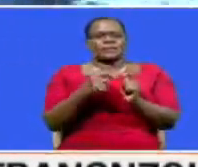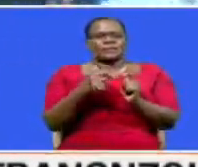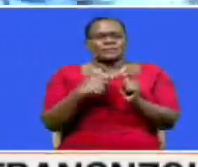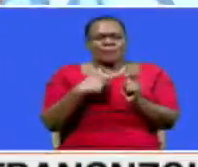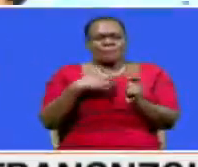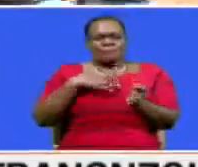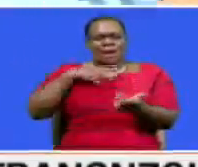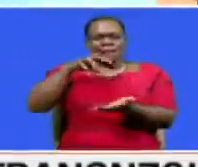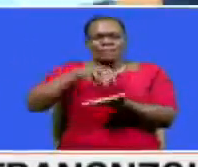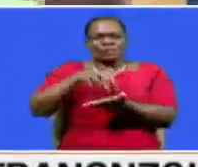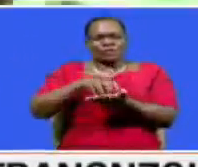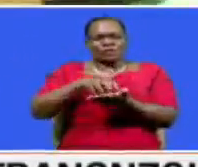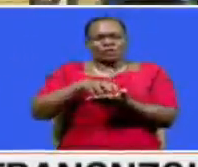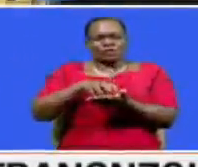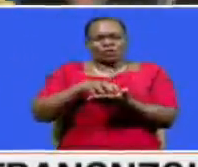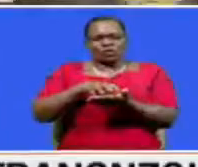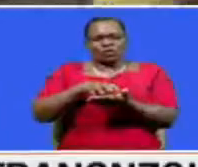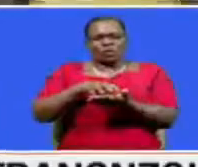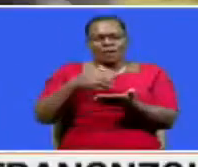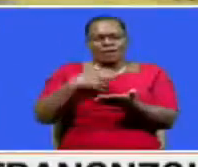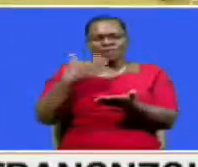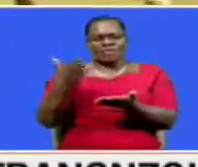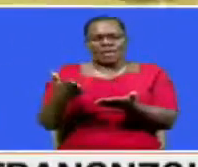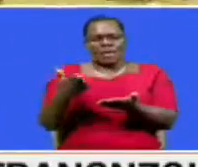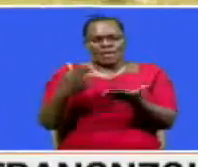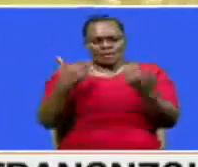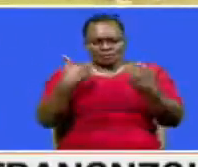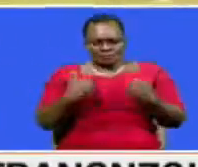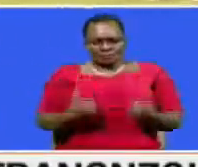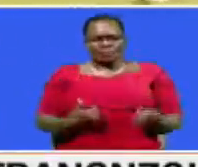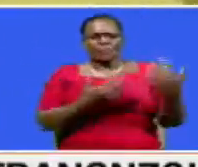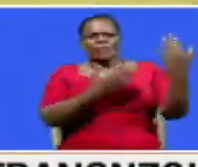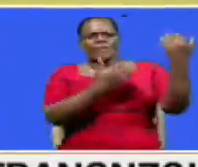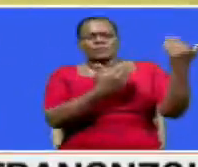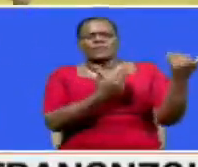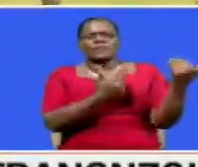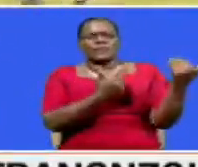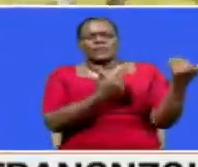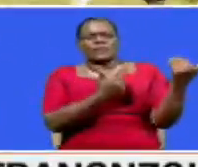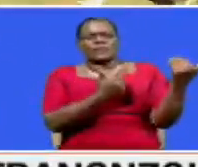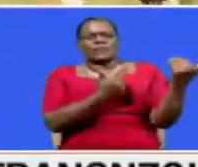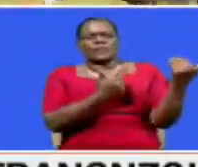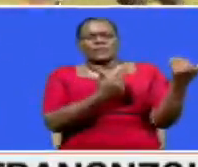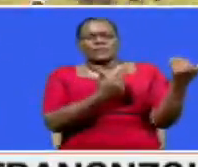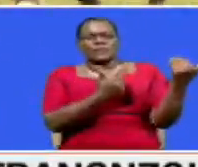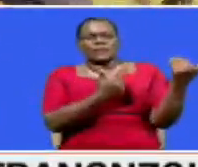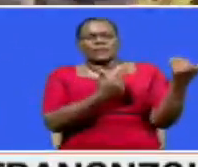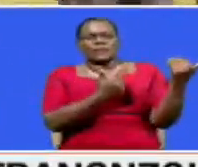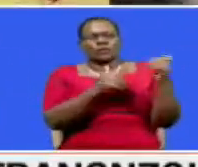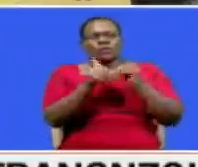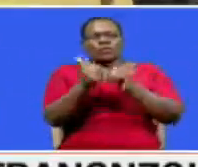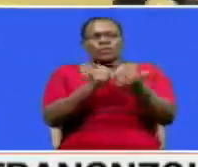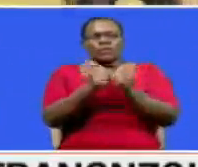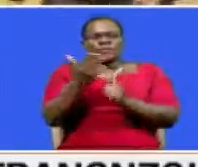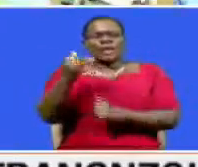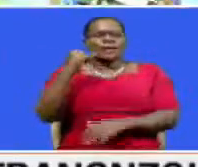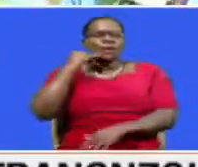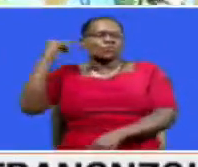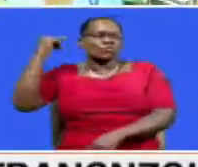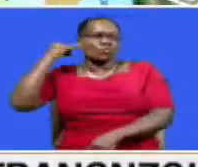half position. Mimi mwenyewe nikiwa na matarajio kucheza na timu ya Menenga Villas pale